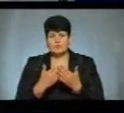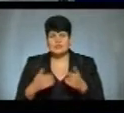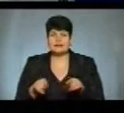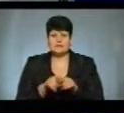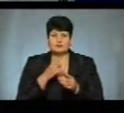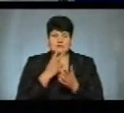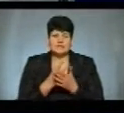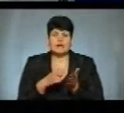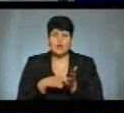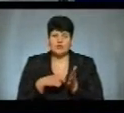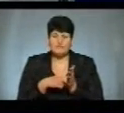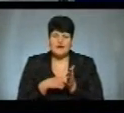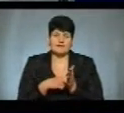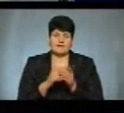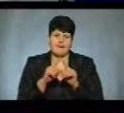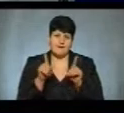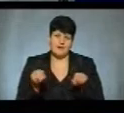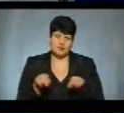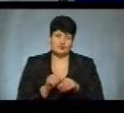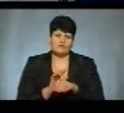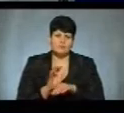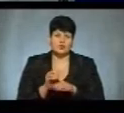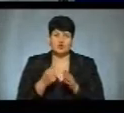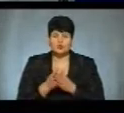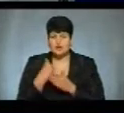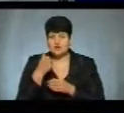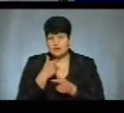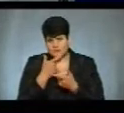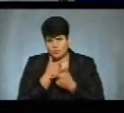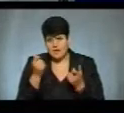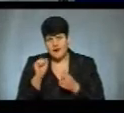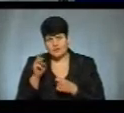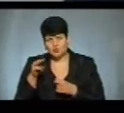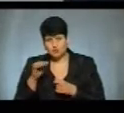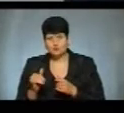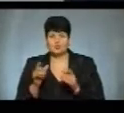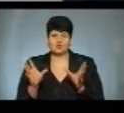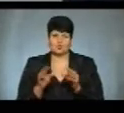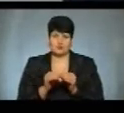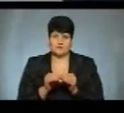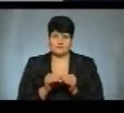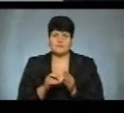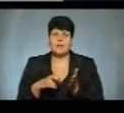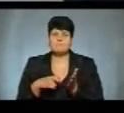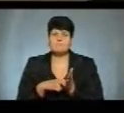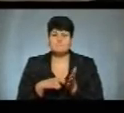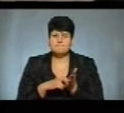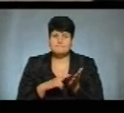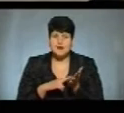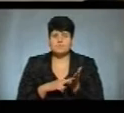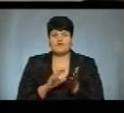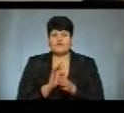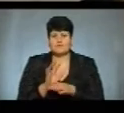представили конверти і маркований аркуш, випущені до річниці проголошення акту Злуки. Марку до Дня Соборності